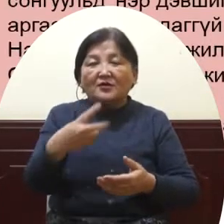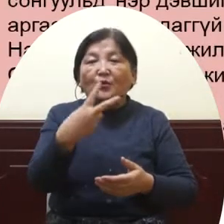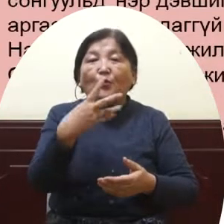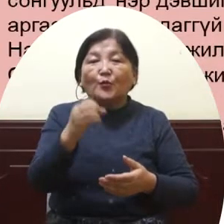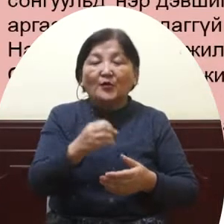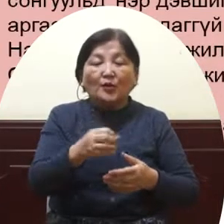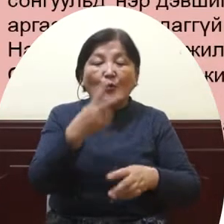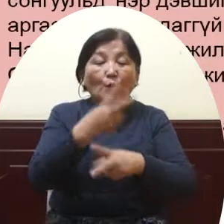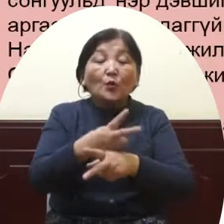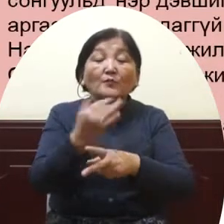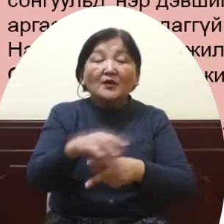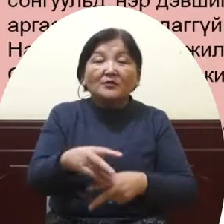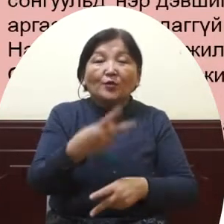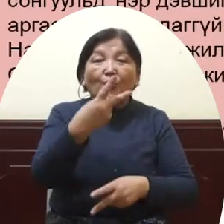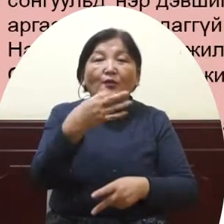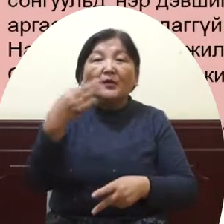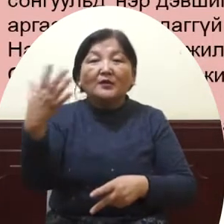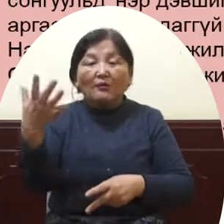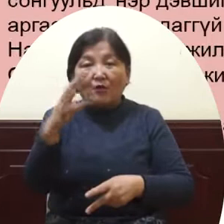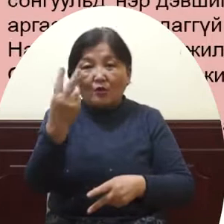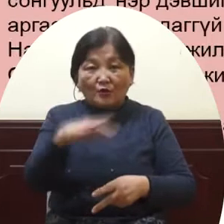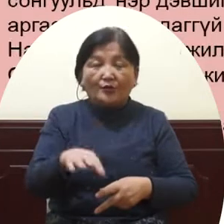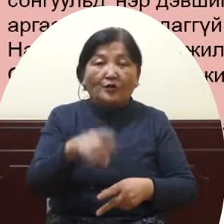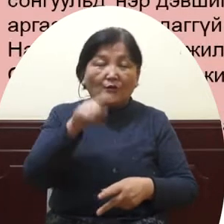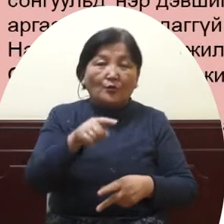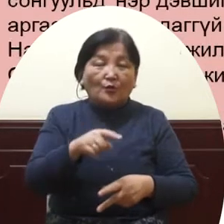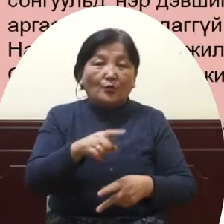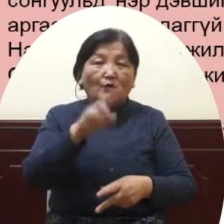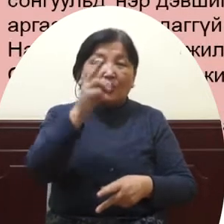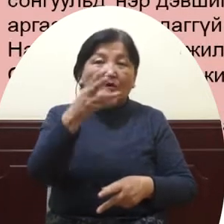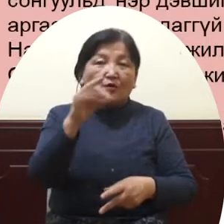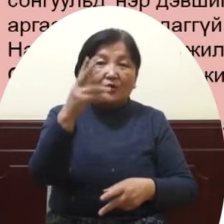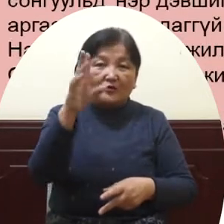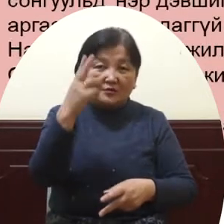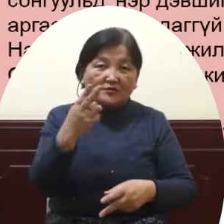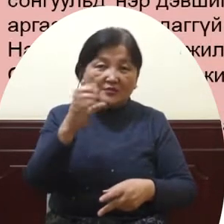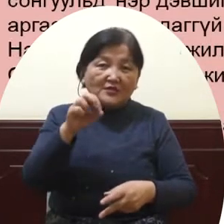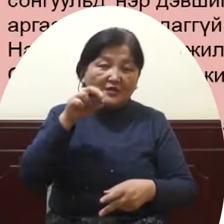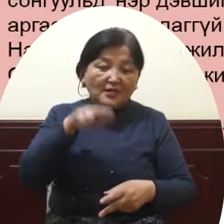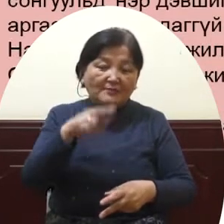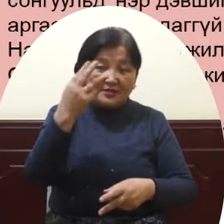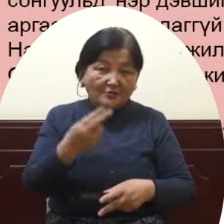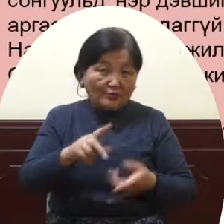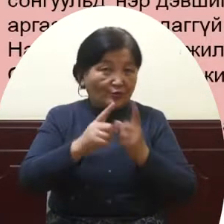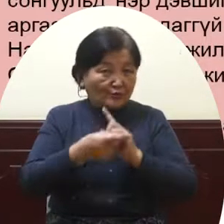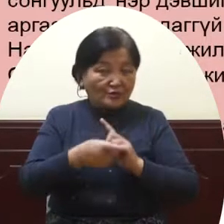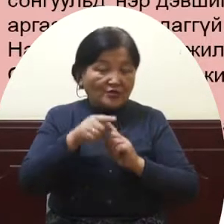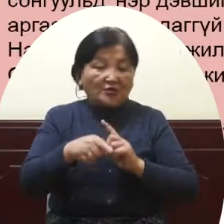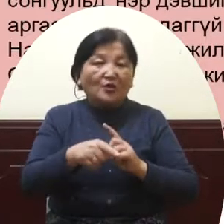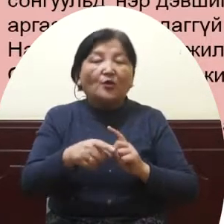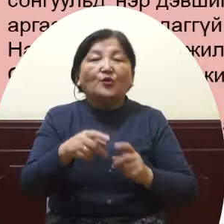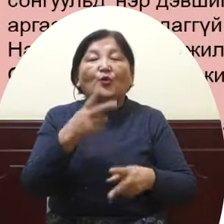байсан. 2005 онд шинчилнэ хариулсан хууль бол яг энэ концепциас өөрчлөгдөөгүй. Одоо бид нар 30 жил ийм хуультай явж